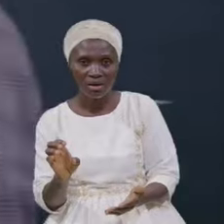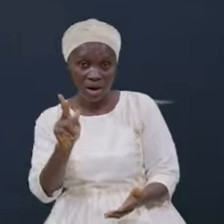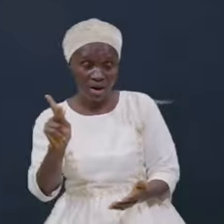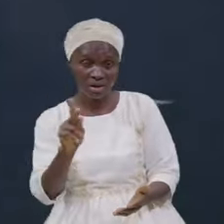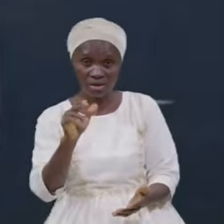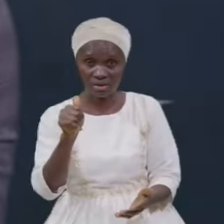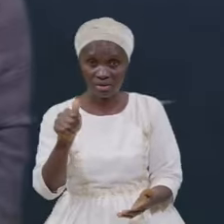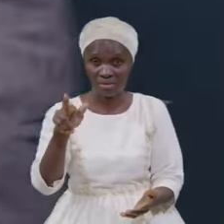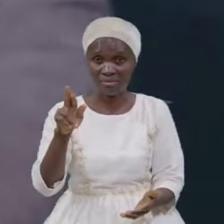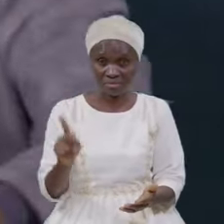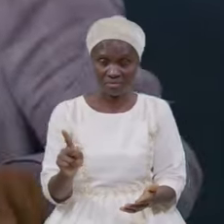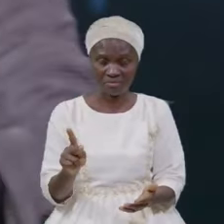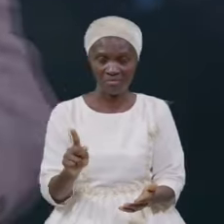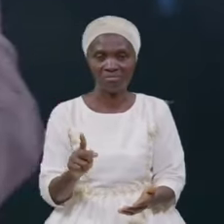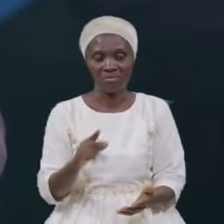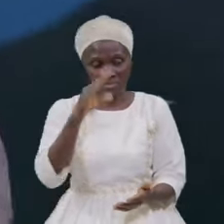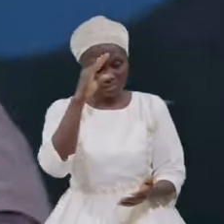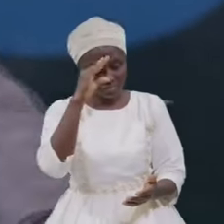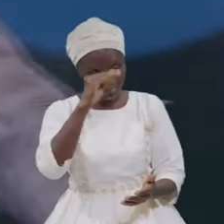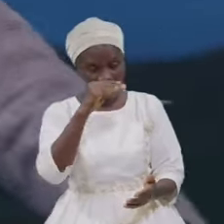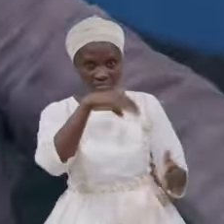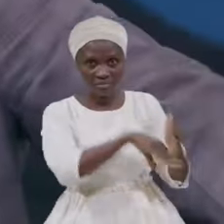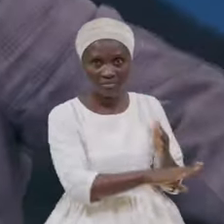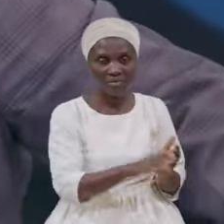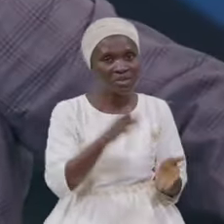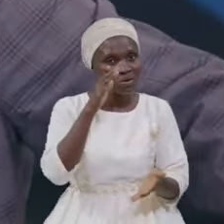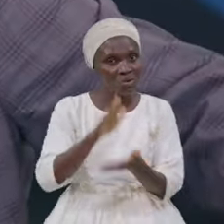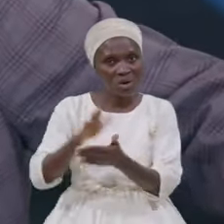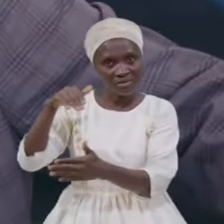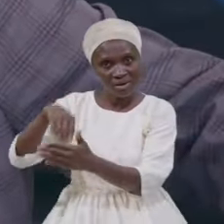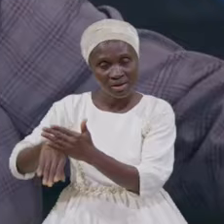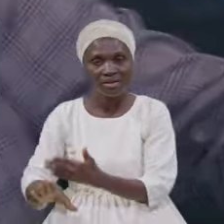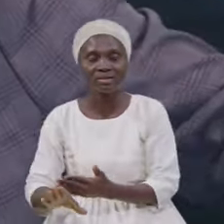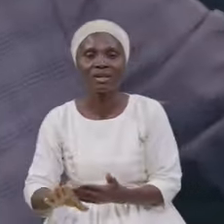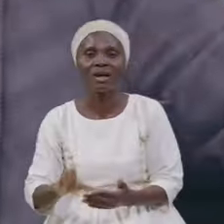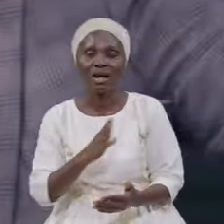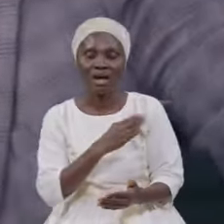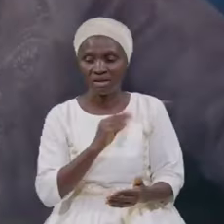8 personnes. Après avoir prêché pendant 120 ans.